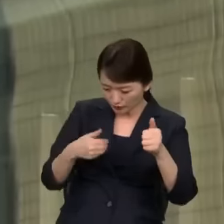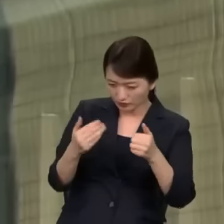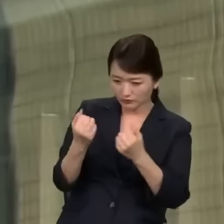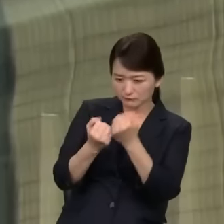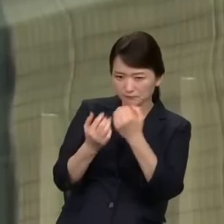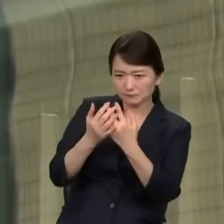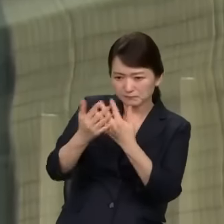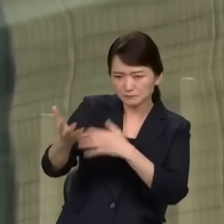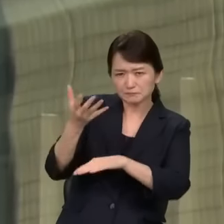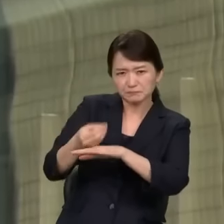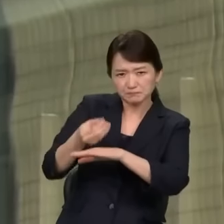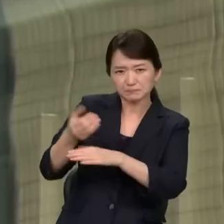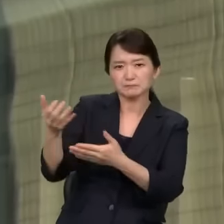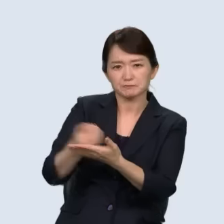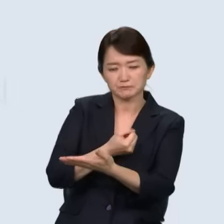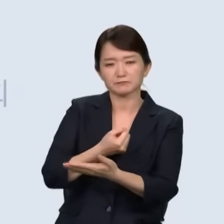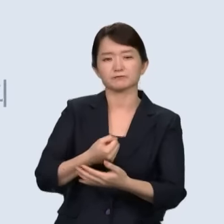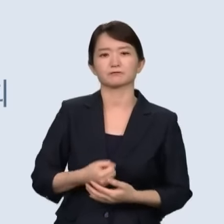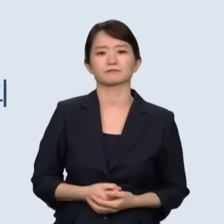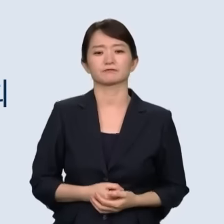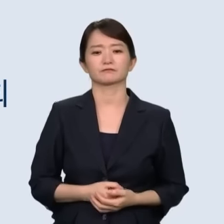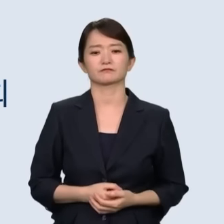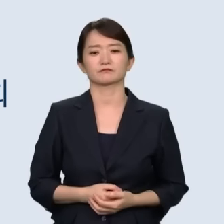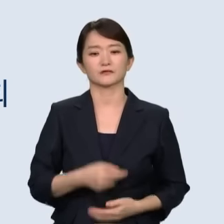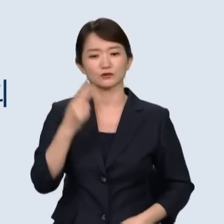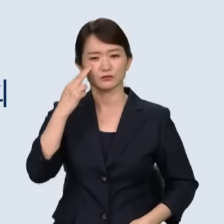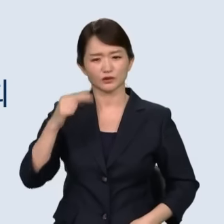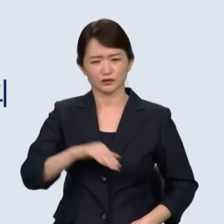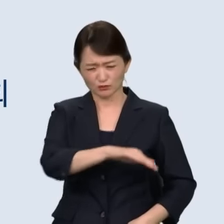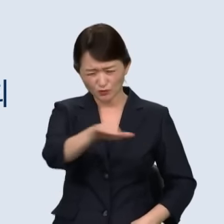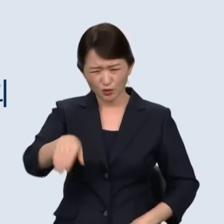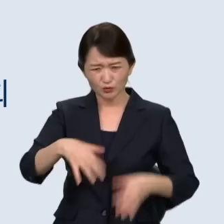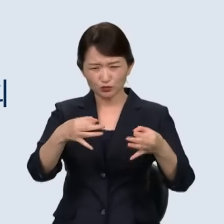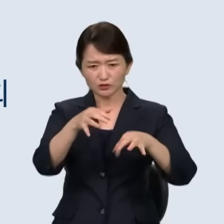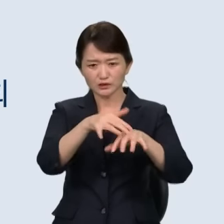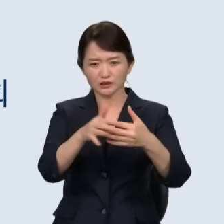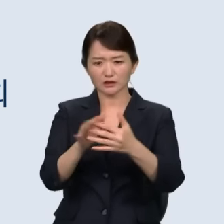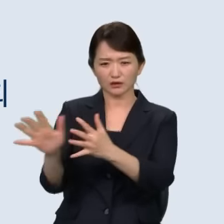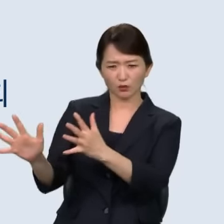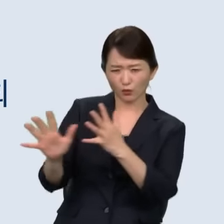설명의 녹취를 입수했습니다. 미국의 모든 금융사에 줄을 서요. 저